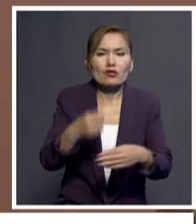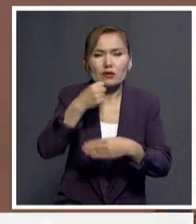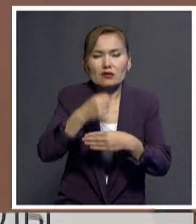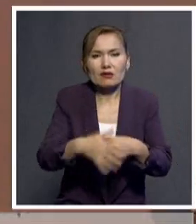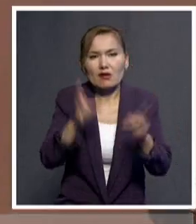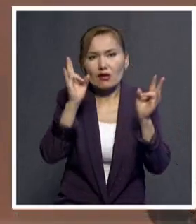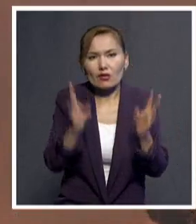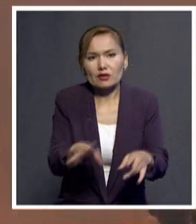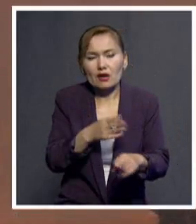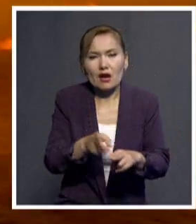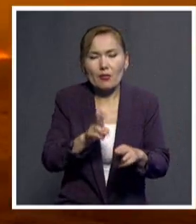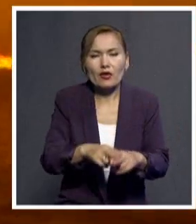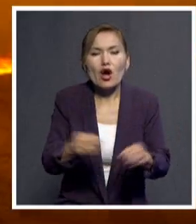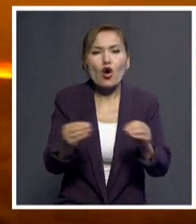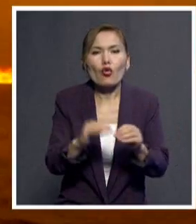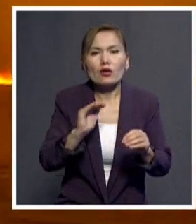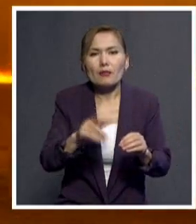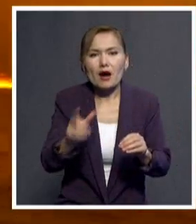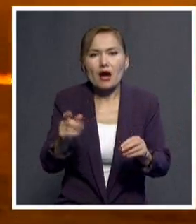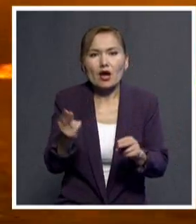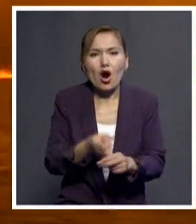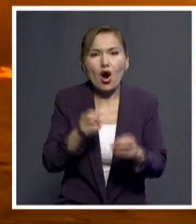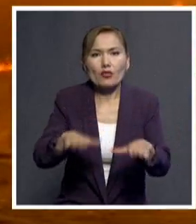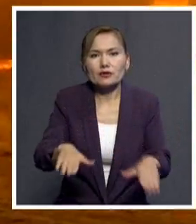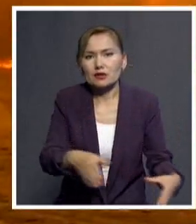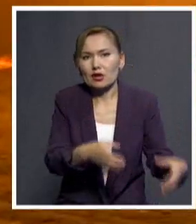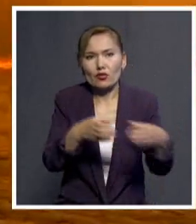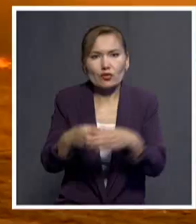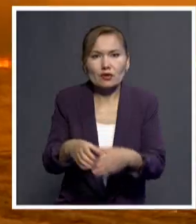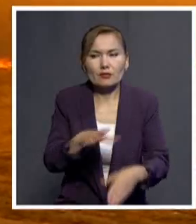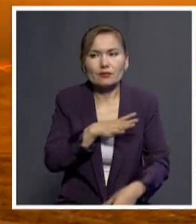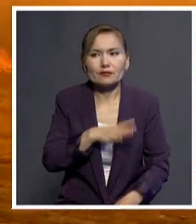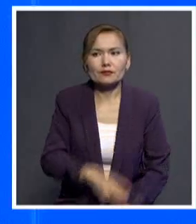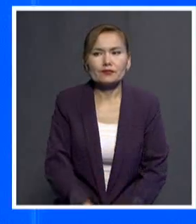Бұл жерлерден ондаған тұрғын қауіпсіз жерге көшірілді.